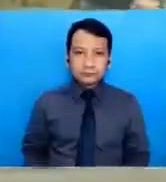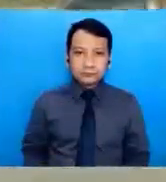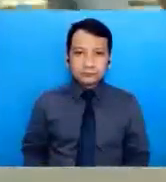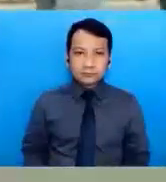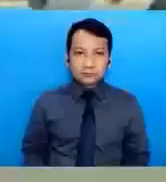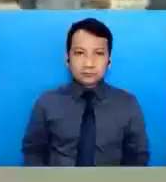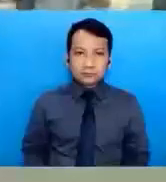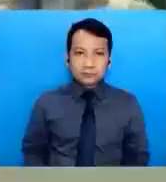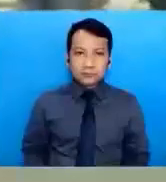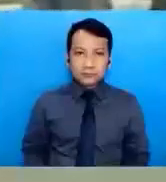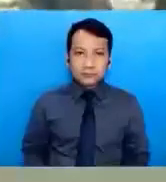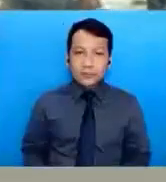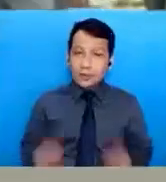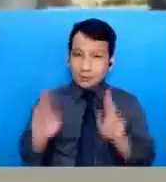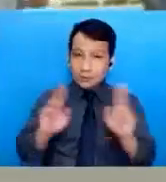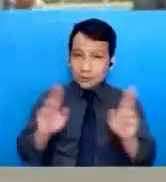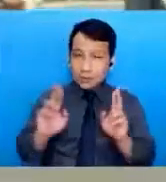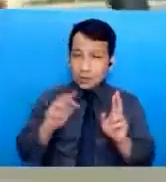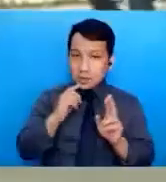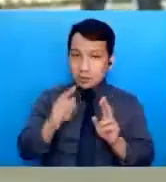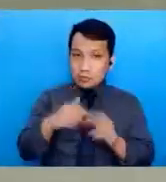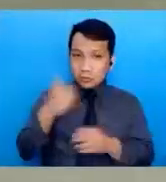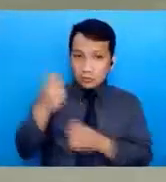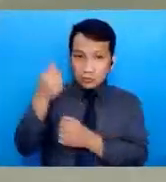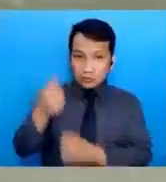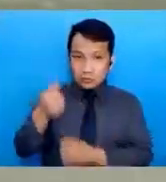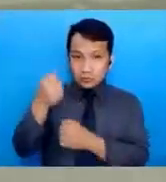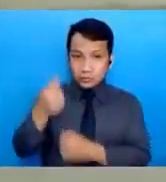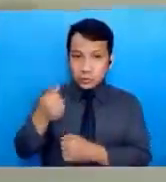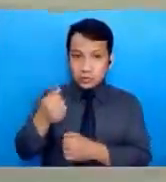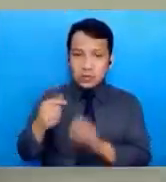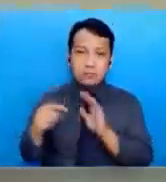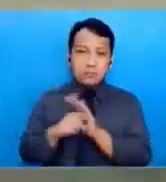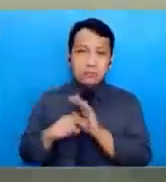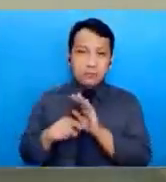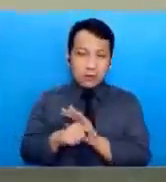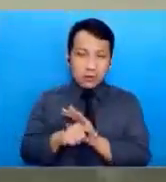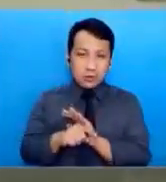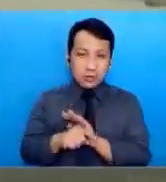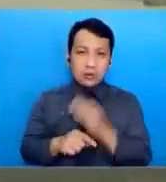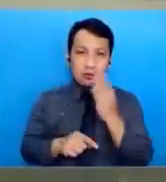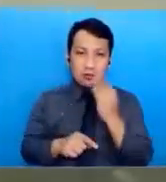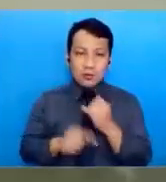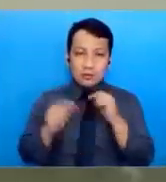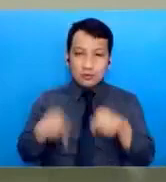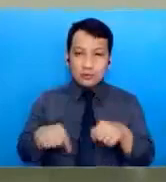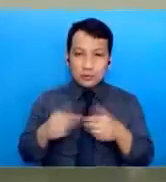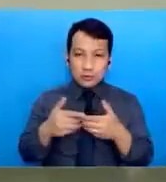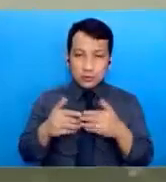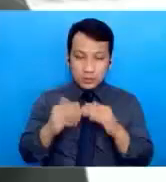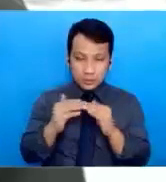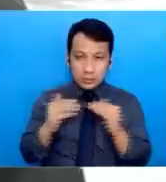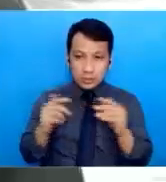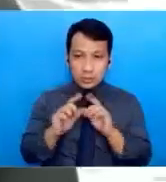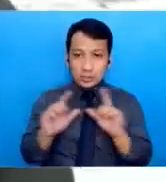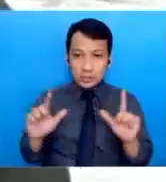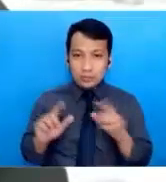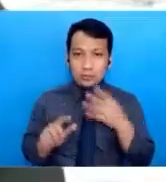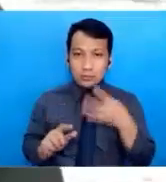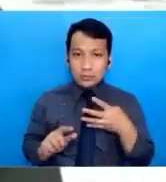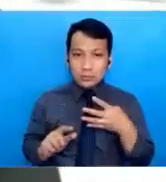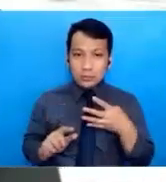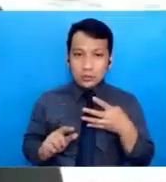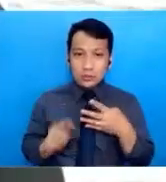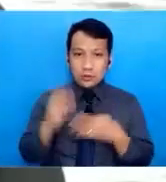Yung mga magrarally, legally speaking, bawal po yan. Kasi nasa alert level 4 pa po tayo. Pero ano pa nga ba